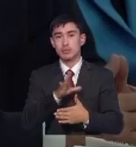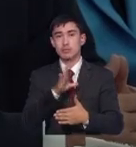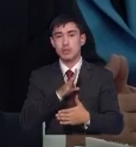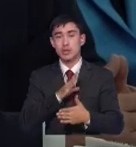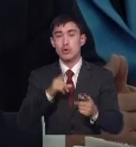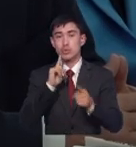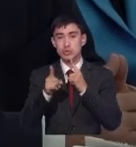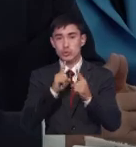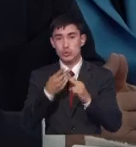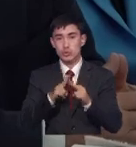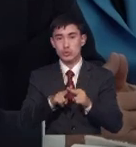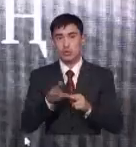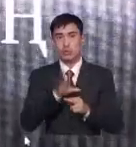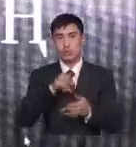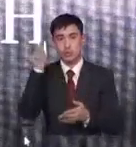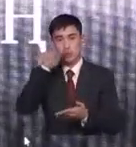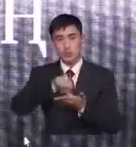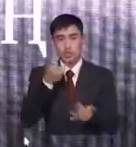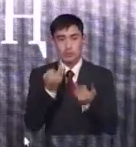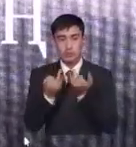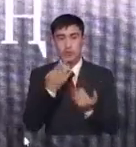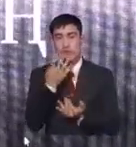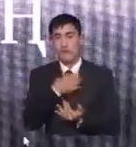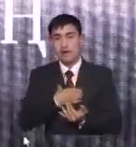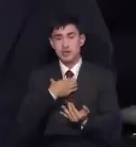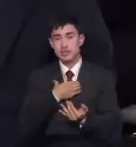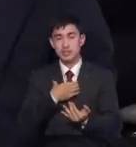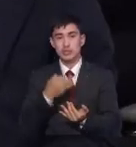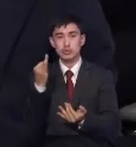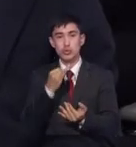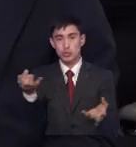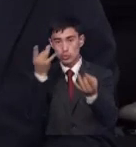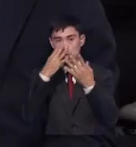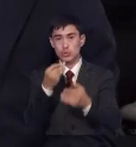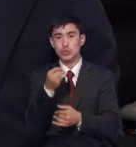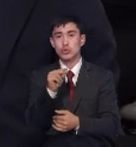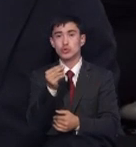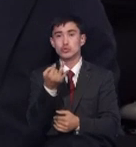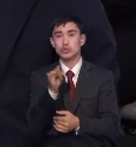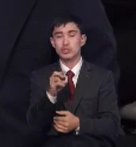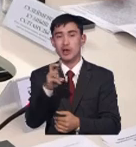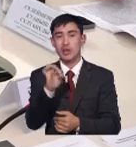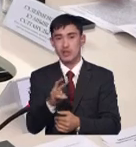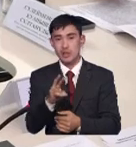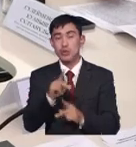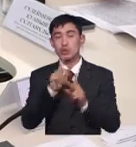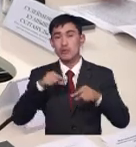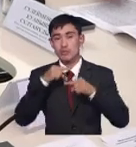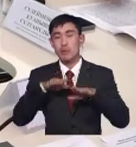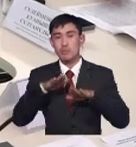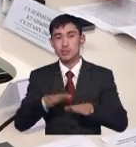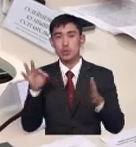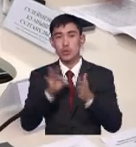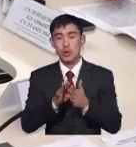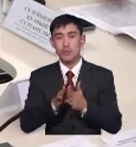состоялся круглый стол, в ходе которого участники обсудили ключевые аспекты истории и культуры Улуса Джучи. Особое внимание было уделено месту и